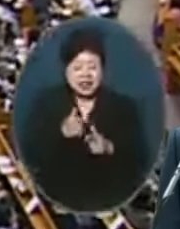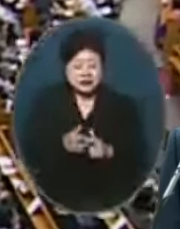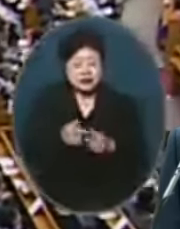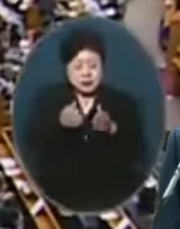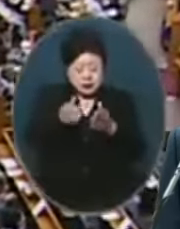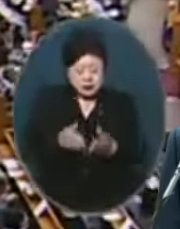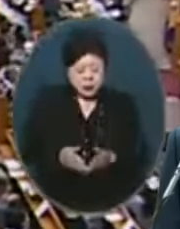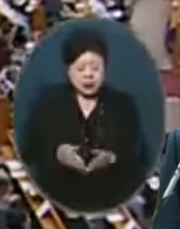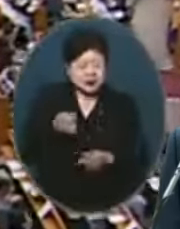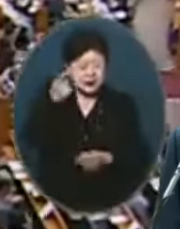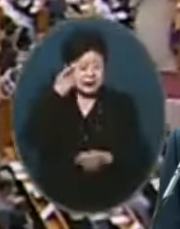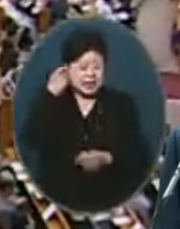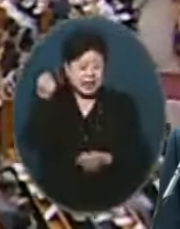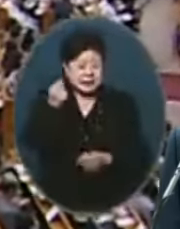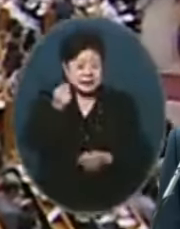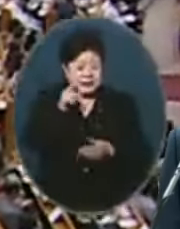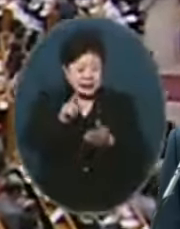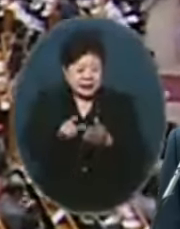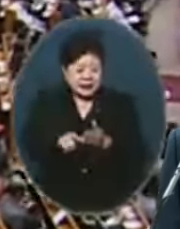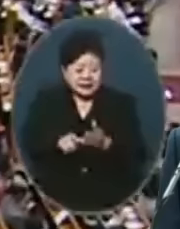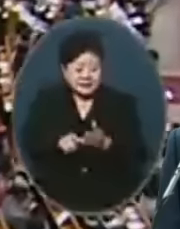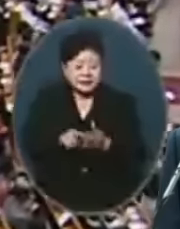예수님을 통해서 그 생각을 가지고 있으면